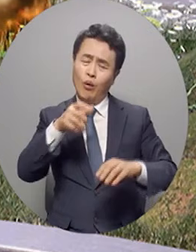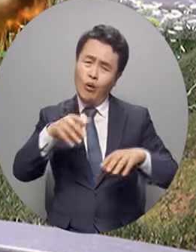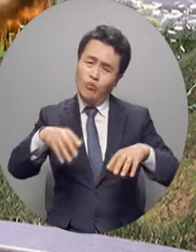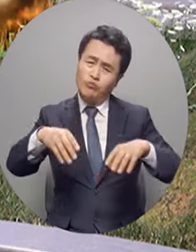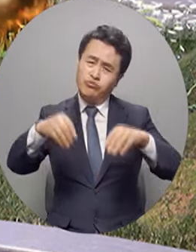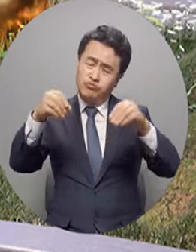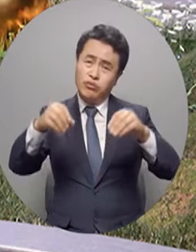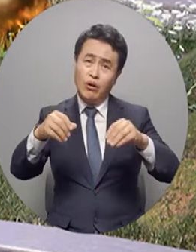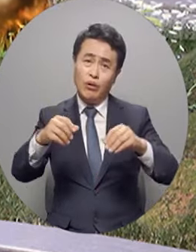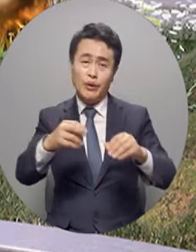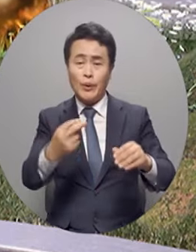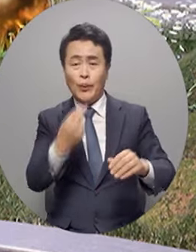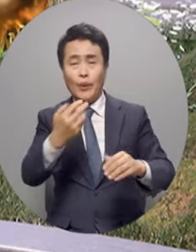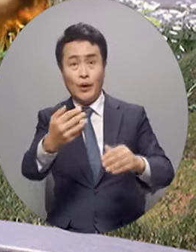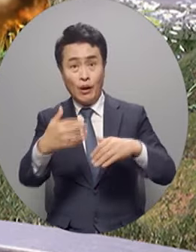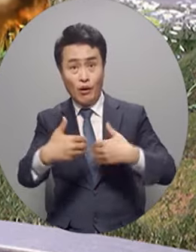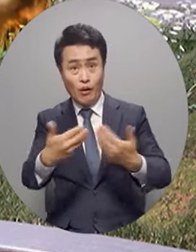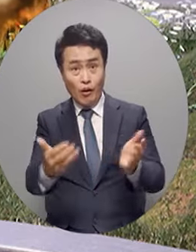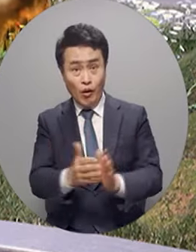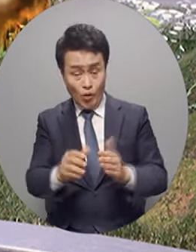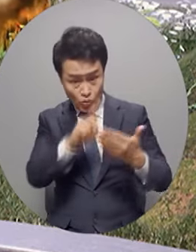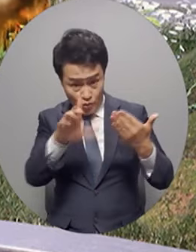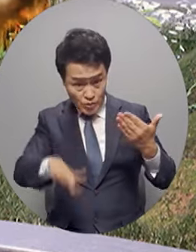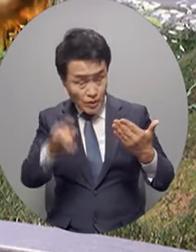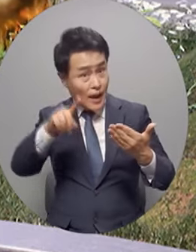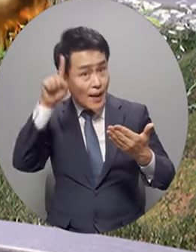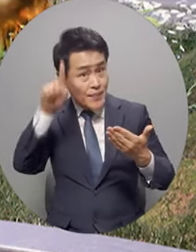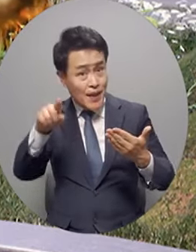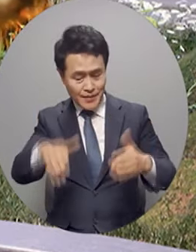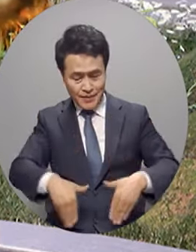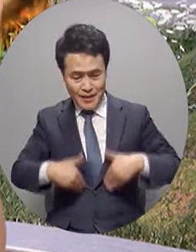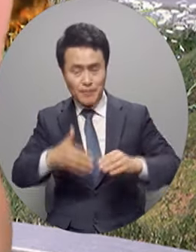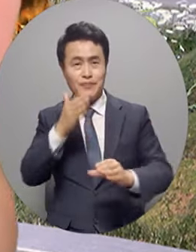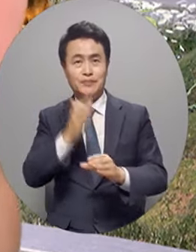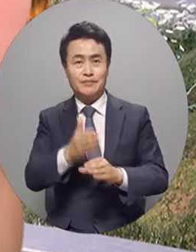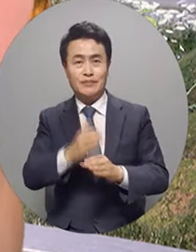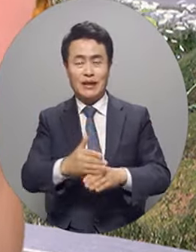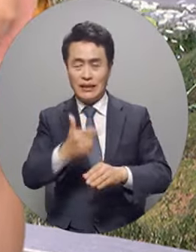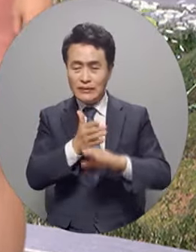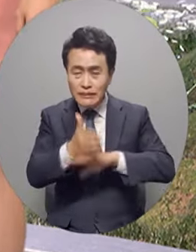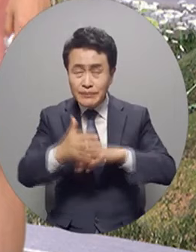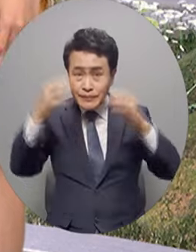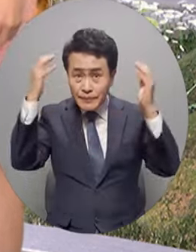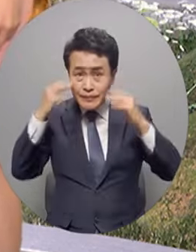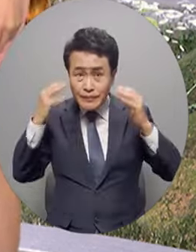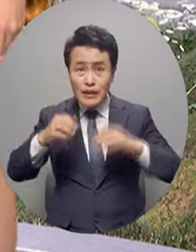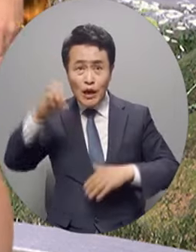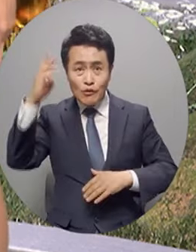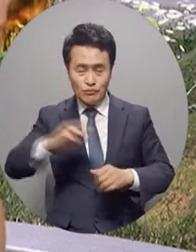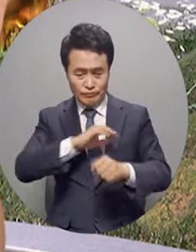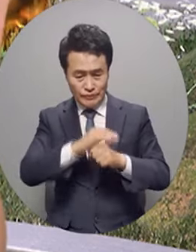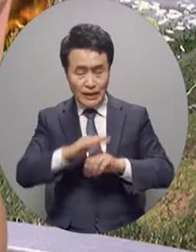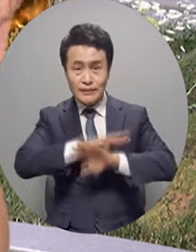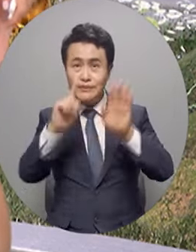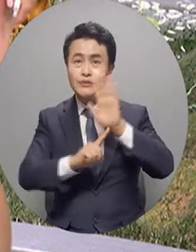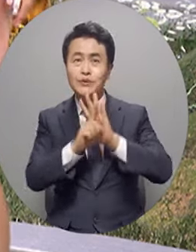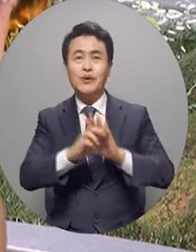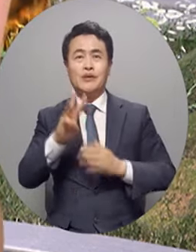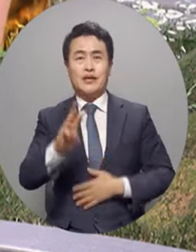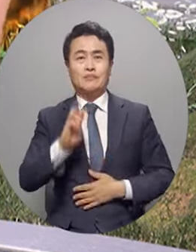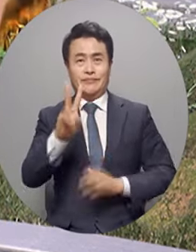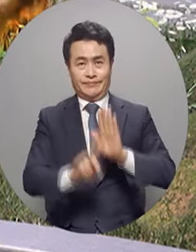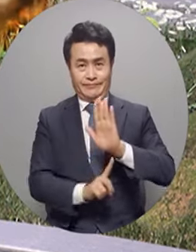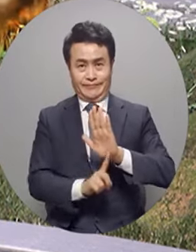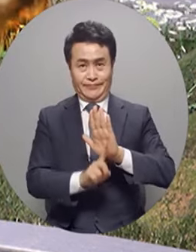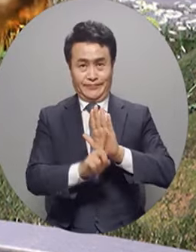있기 때문입니다. 9월의 첫날이자 휴일인 내일은 남부지방을 중심으로 늦더위가 이어져 광주와 대구의 낮 기온이 33도